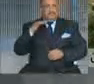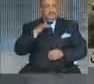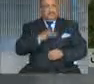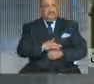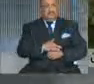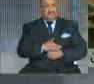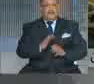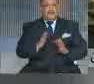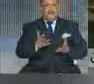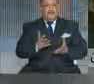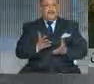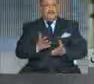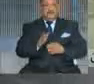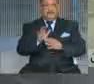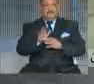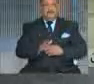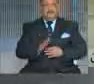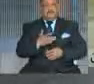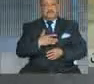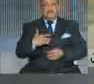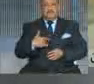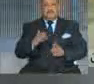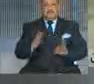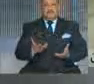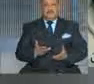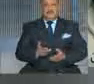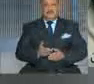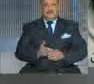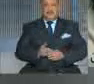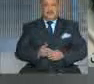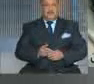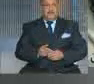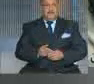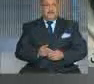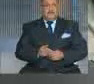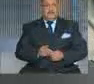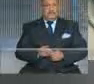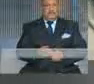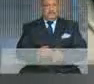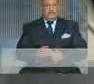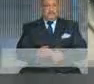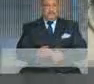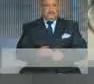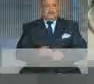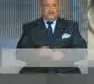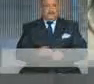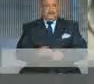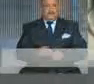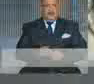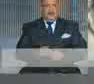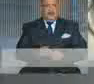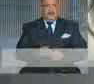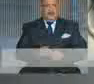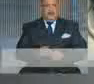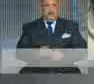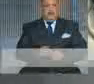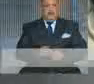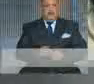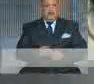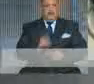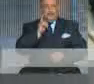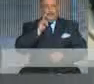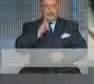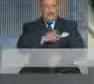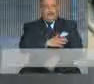دون وصول المرضى بأرياف تالة إلى المراكز الصحية. من ناحية النواقص برشا، نبدأها من الطريق، نزيد ونبدأها